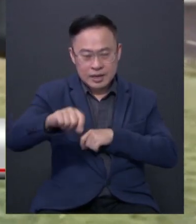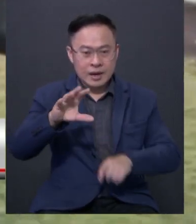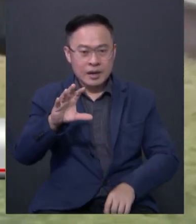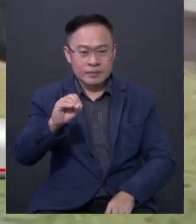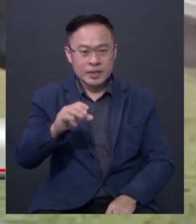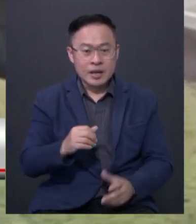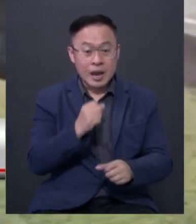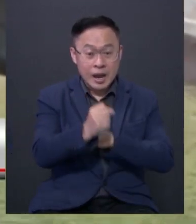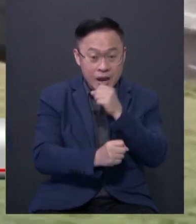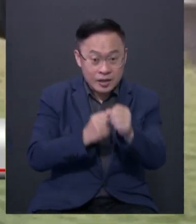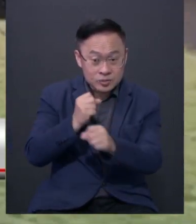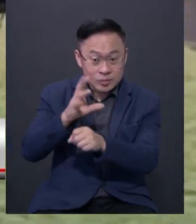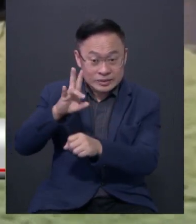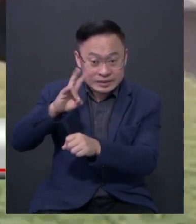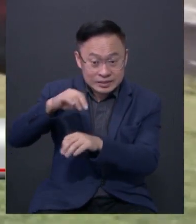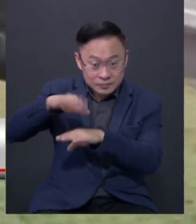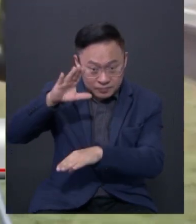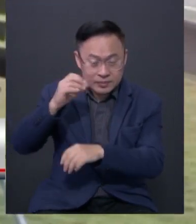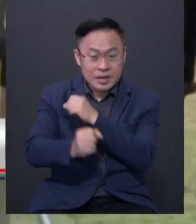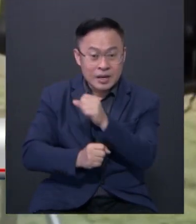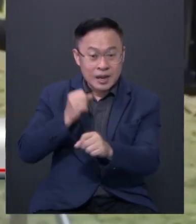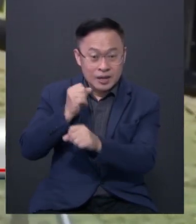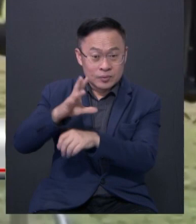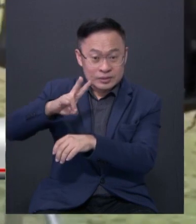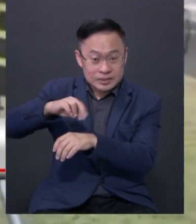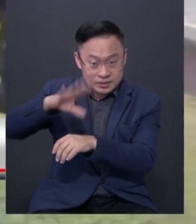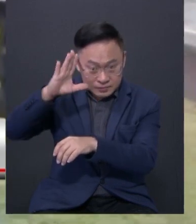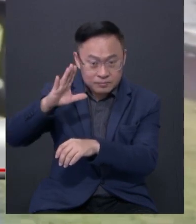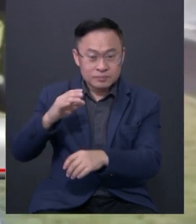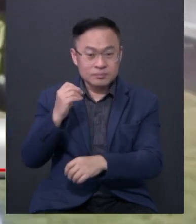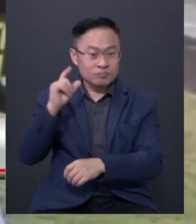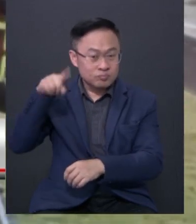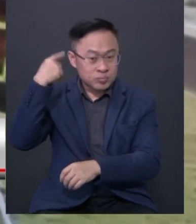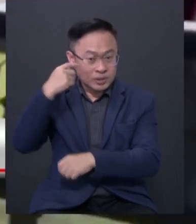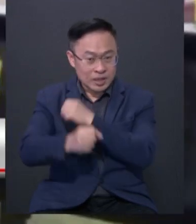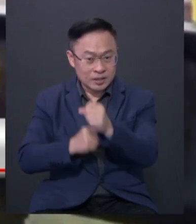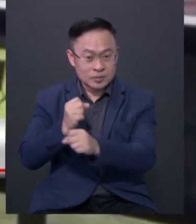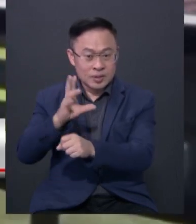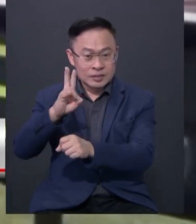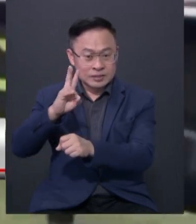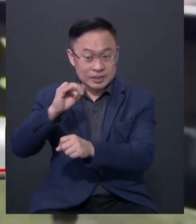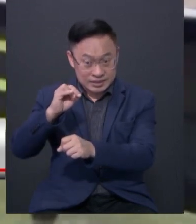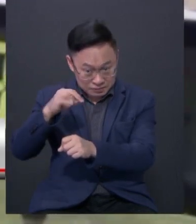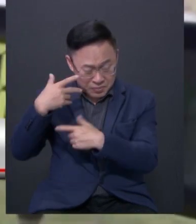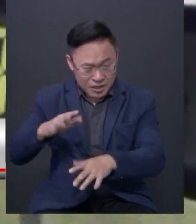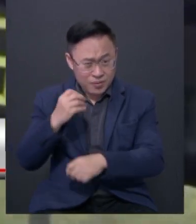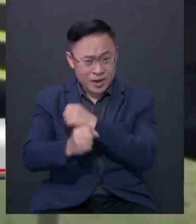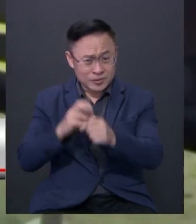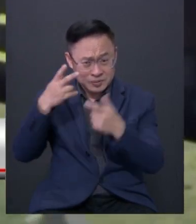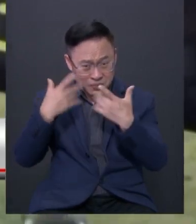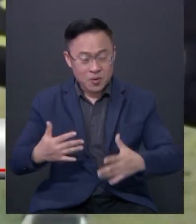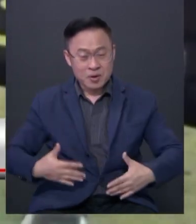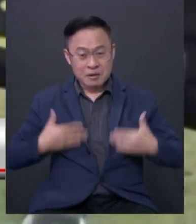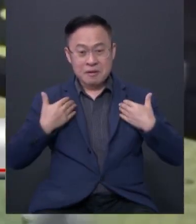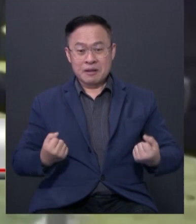74ปีหญิงนะคะมาจากสุพรรณบุรีคุณดูนี่อายุ70 ค่ะ ไม่เหมือน70เลย